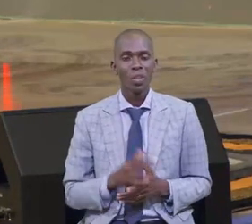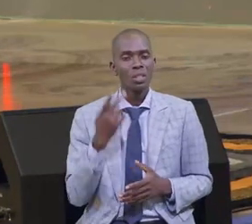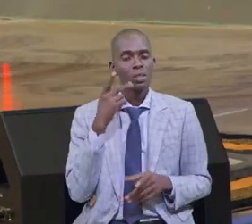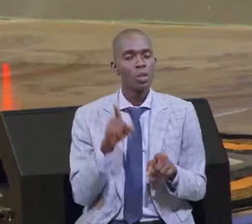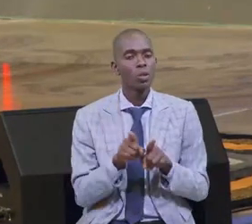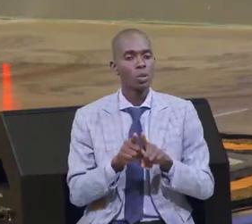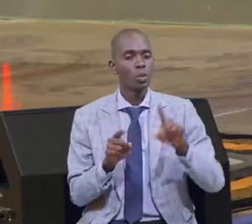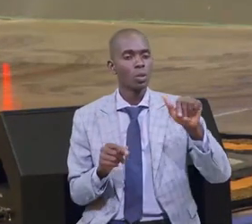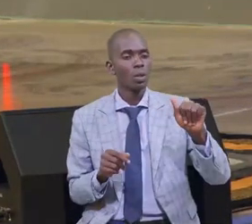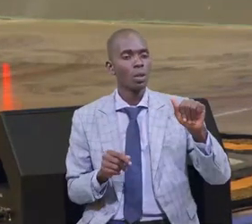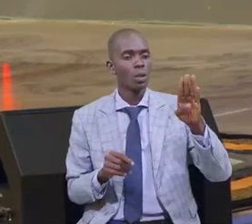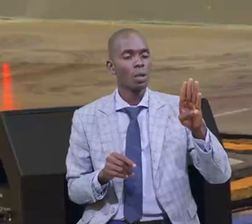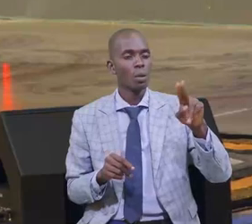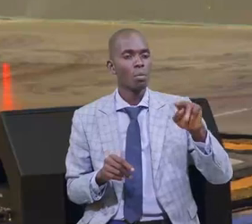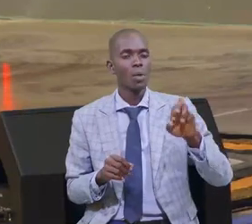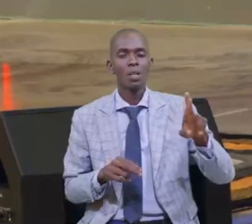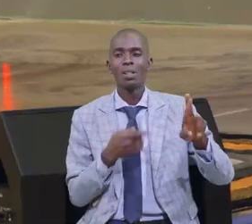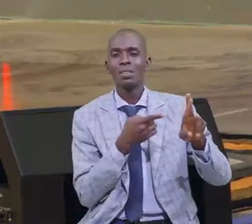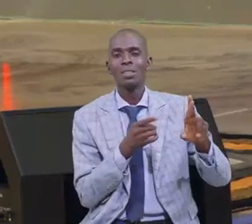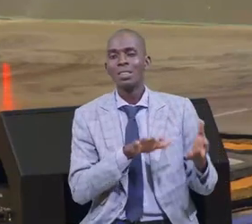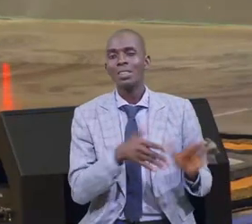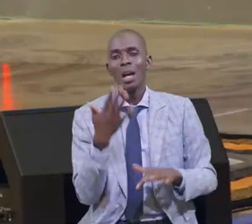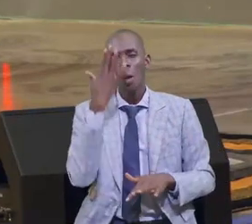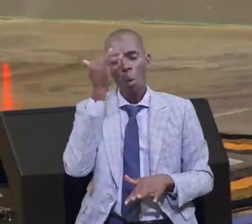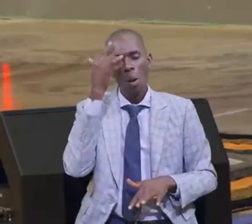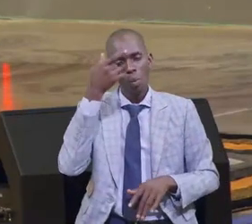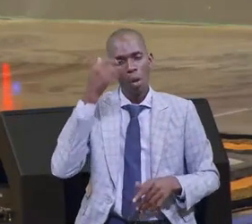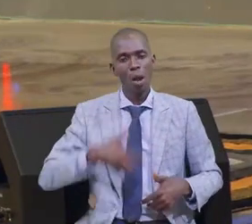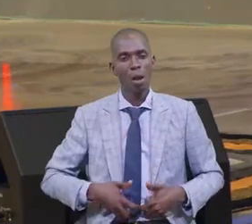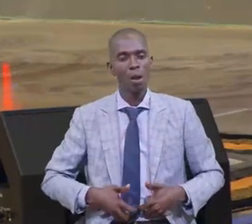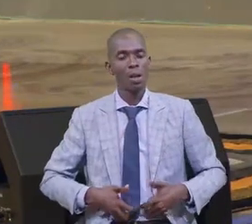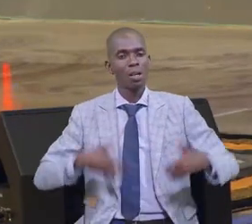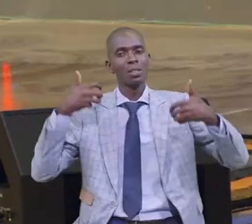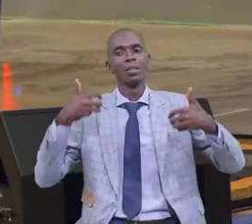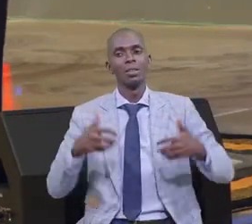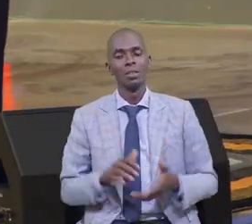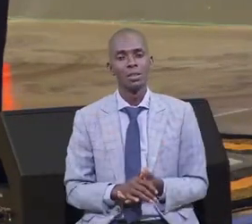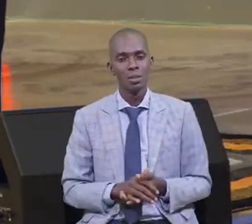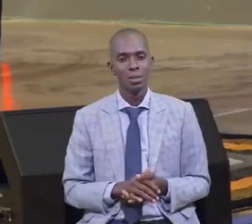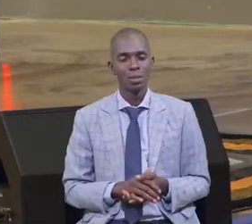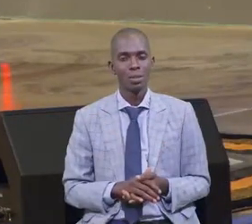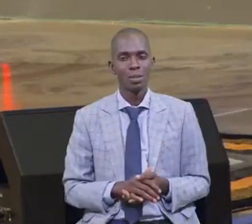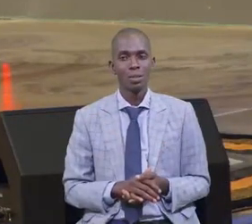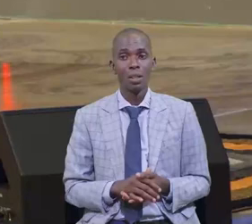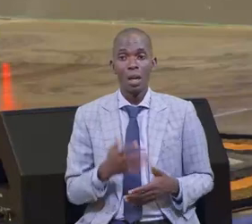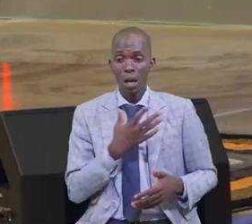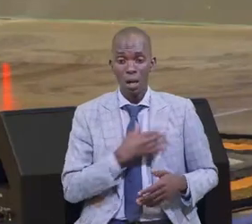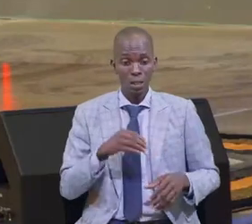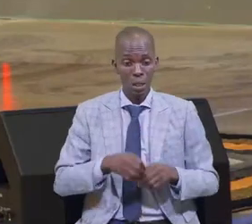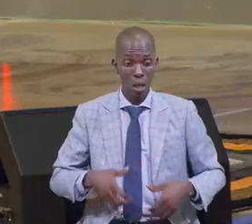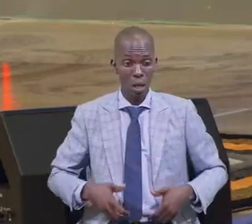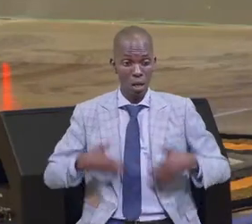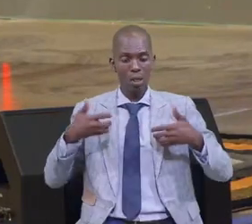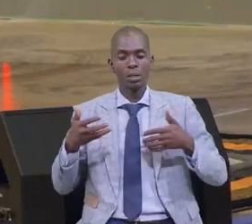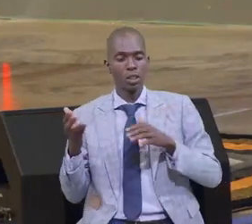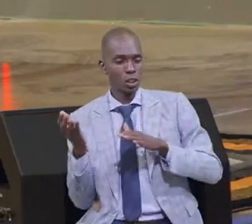Regardez Abner, la colère sur colère, indignation. Et puis, avec la colère,